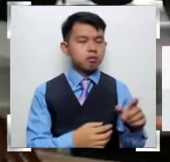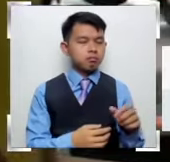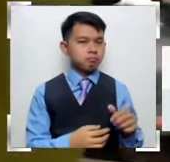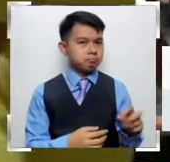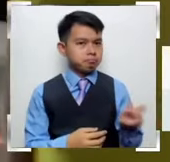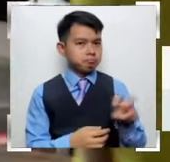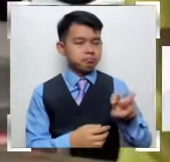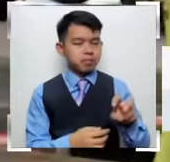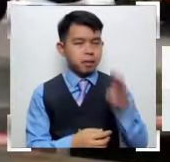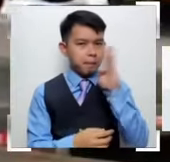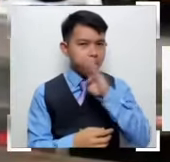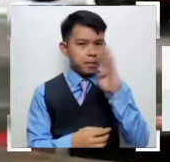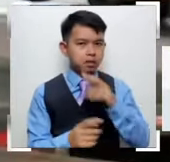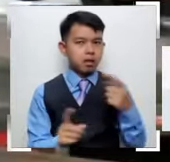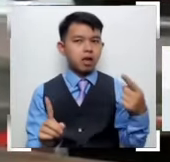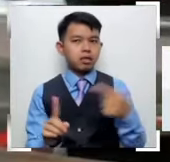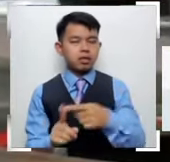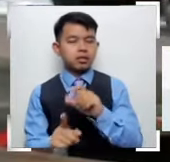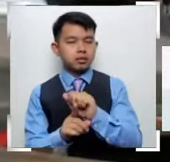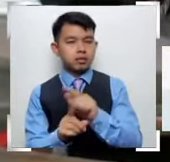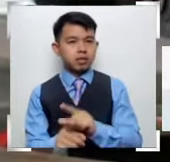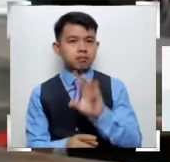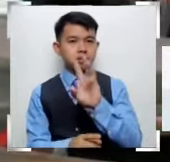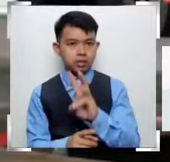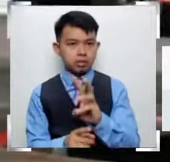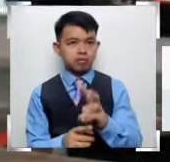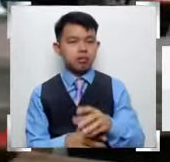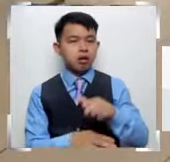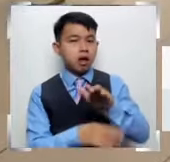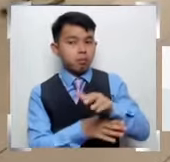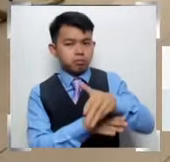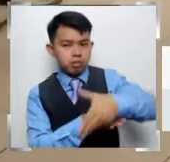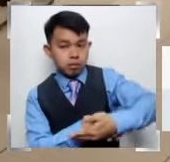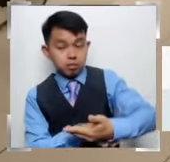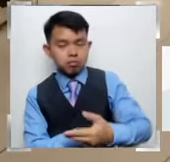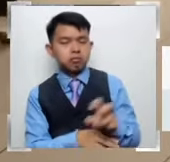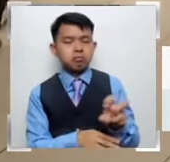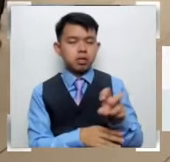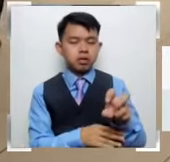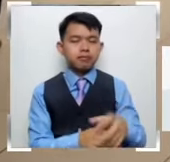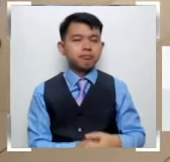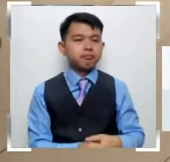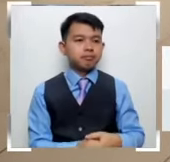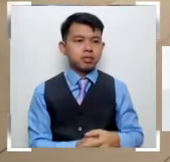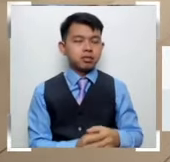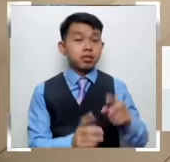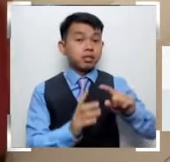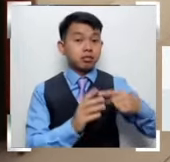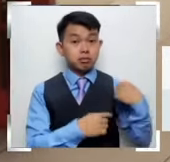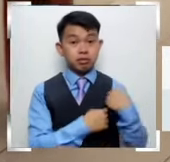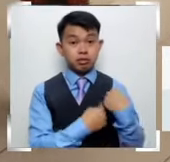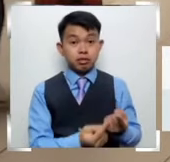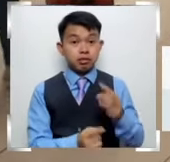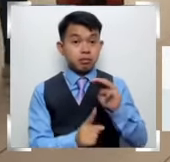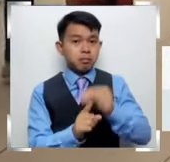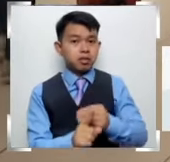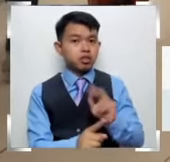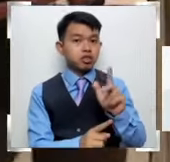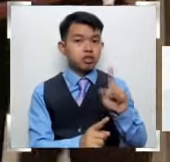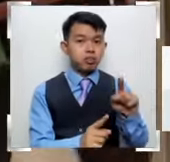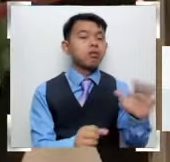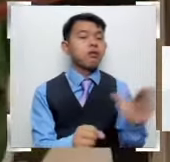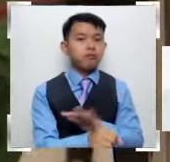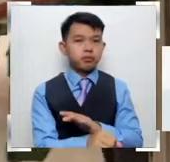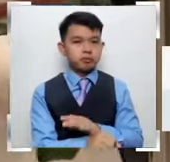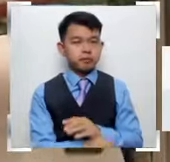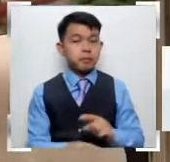mga hapon hanggang gabing biyahe. Mula pa raw March 31 puno yan. Pero may mga slot pa naman daw sa mga umagang biyahe na nakalaan